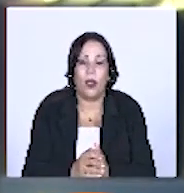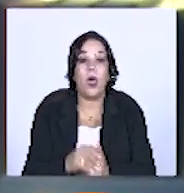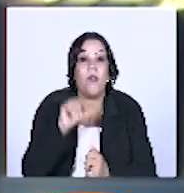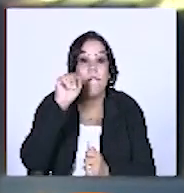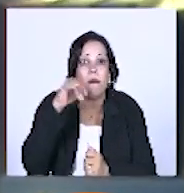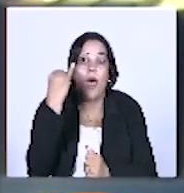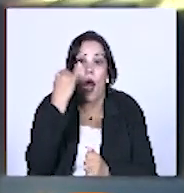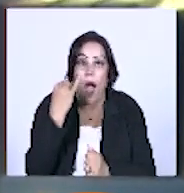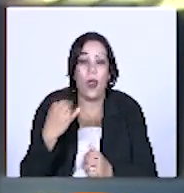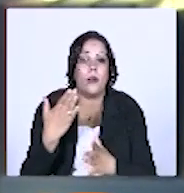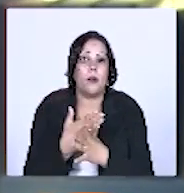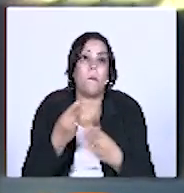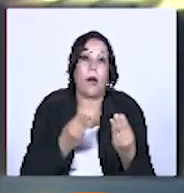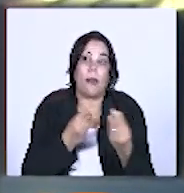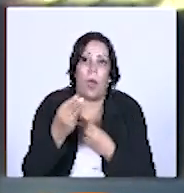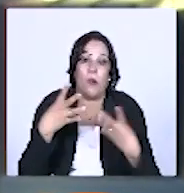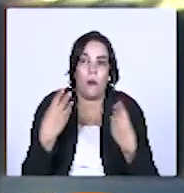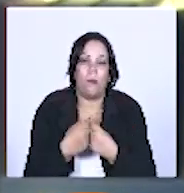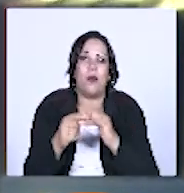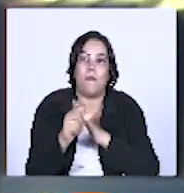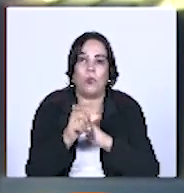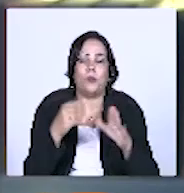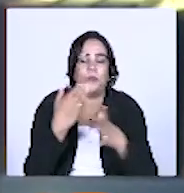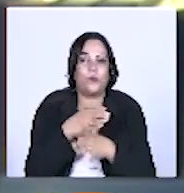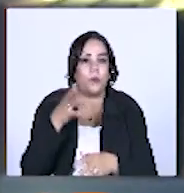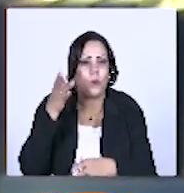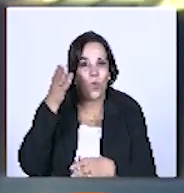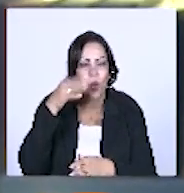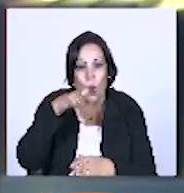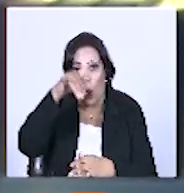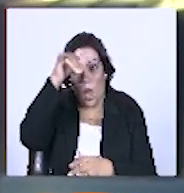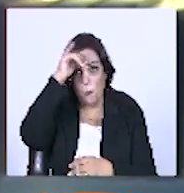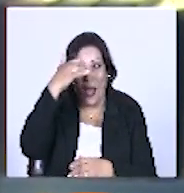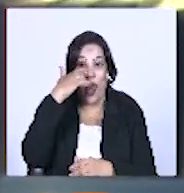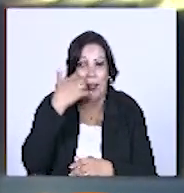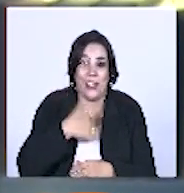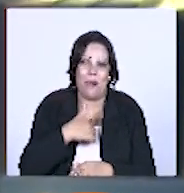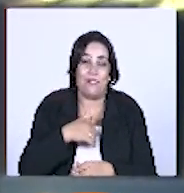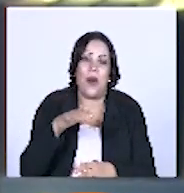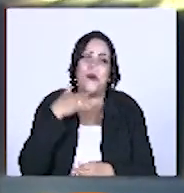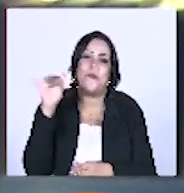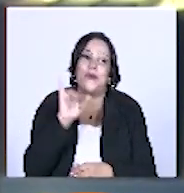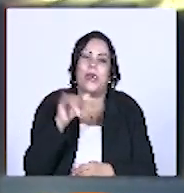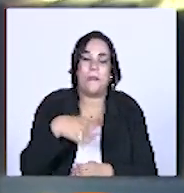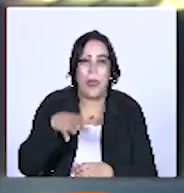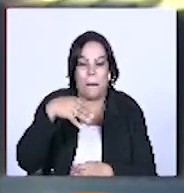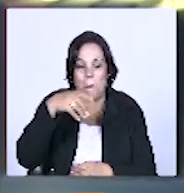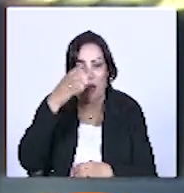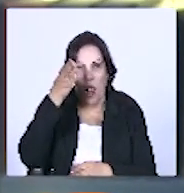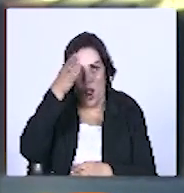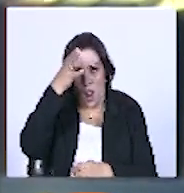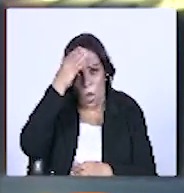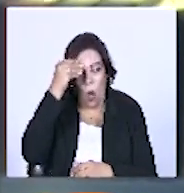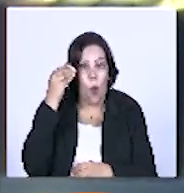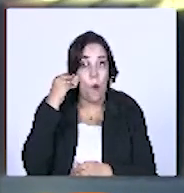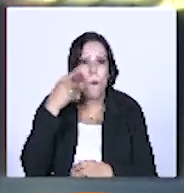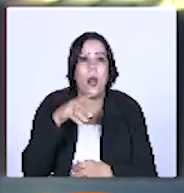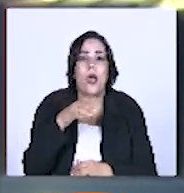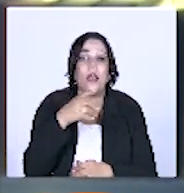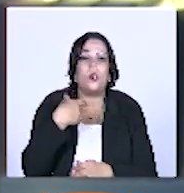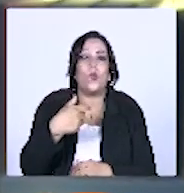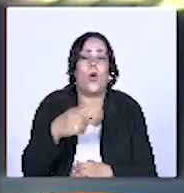حلول للتعامل مع الموضوع ده زي ما بيقول علماء النفس او المهتمين بالعلوم السلوكيه في